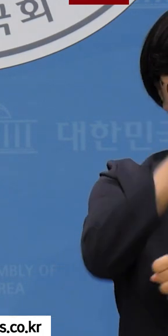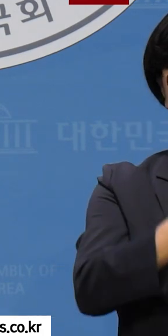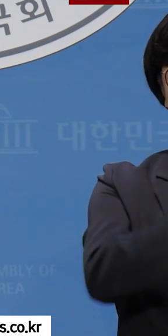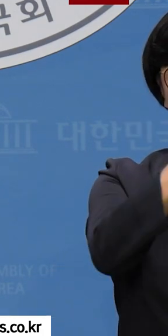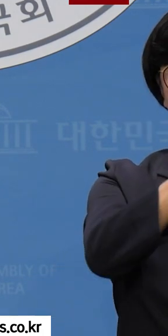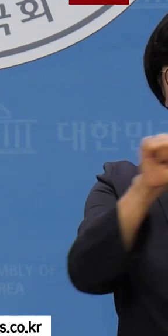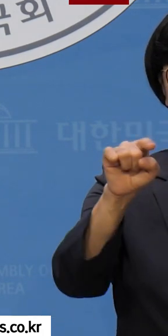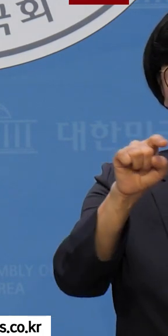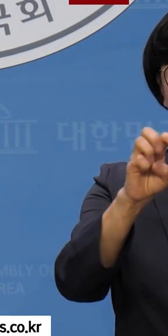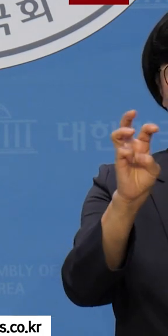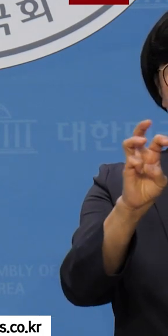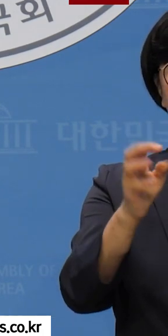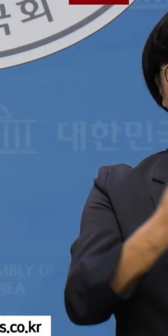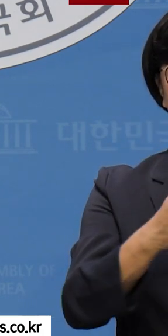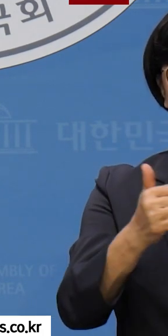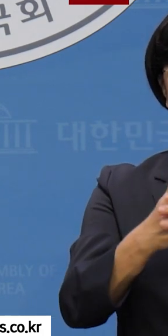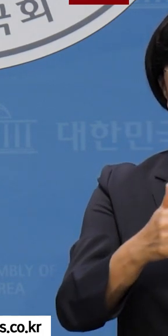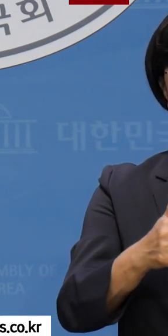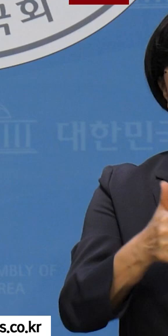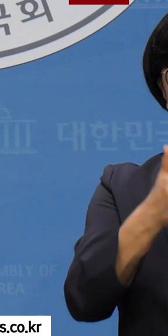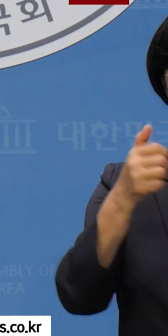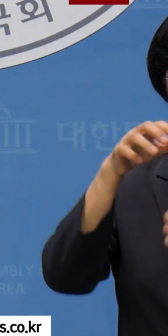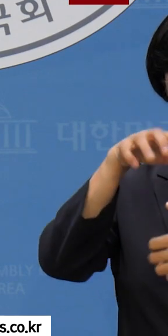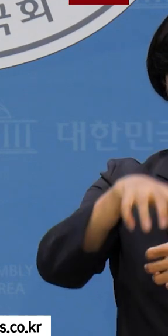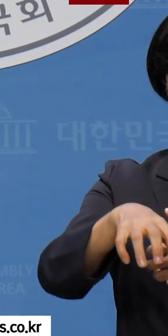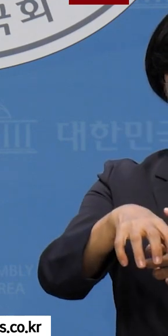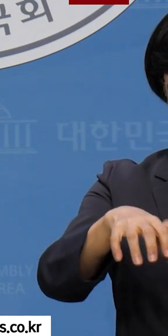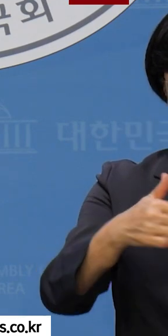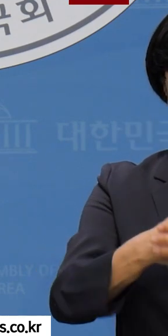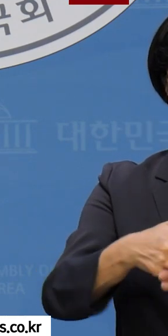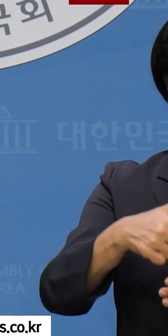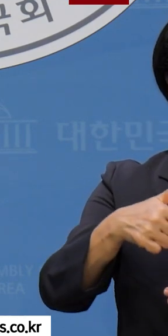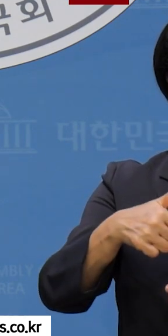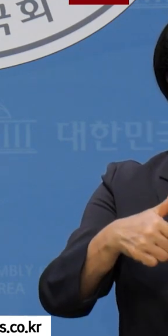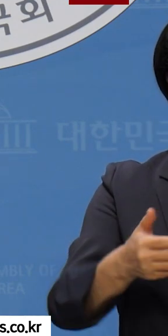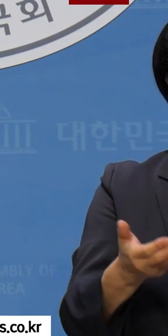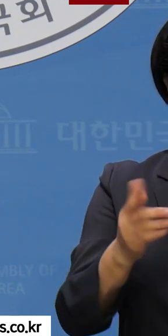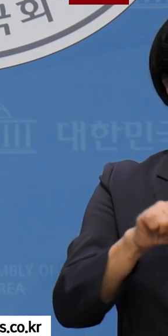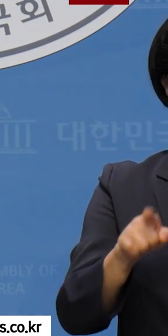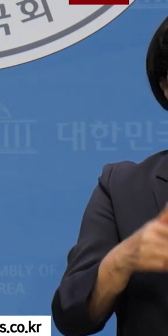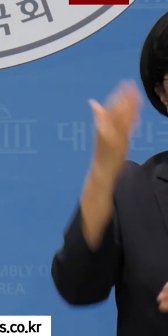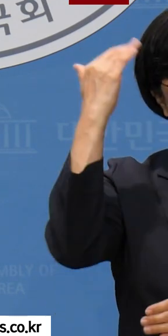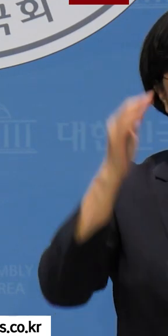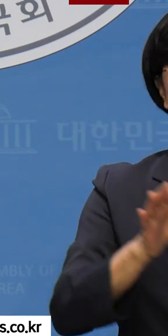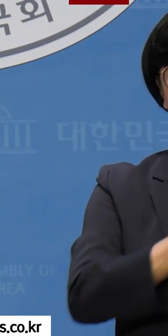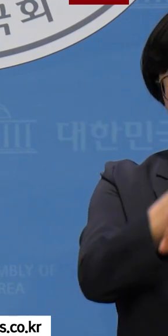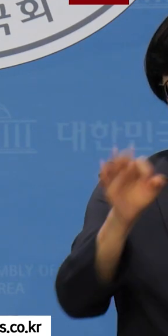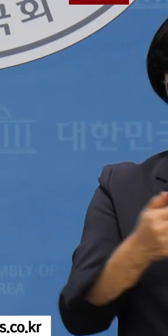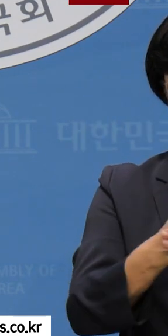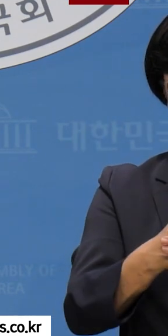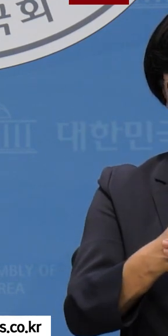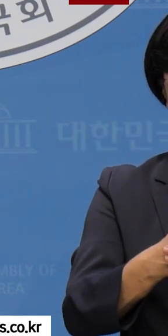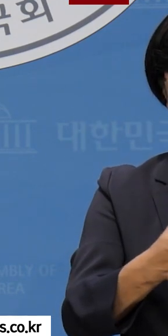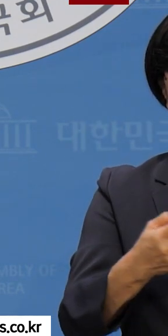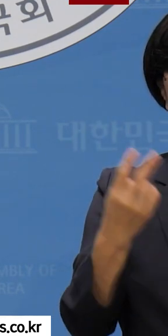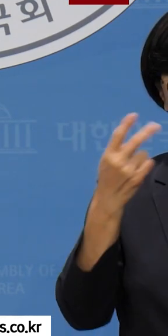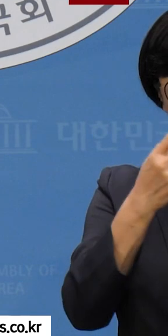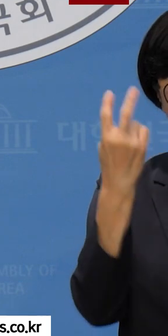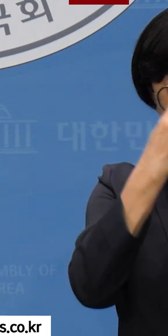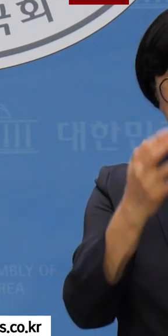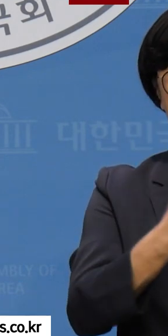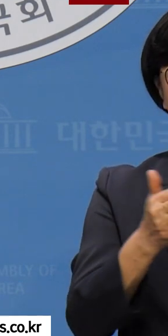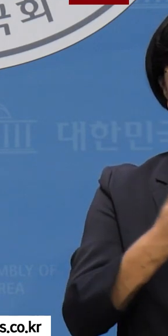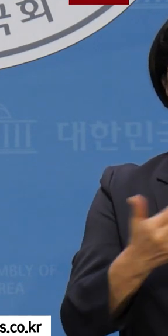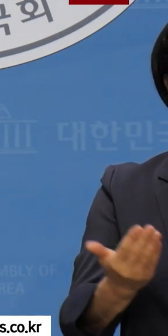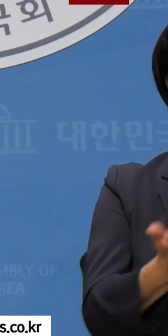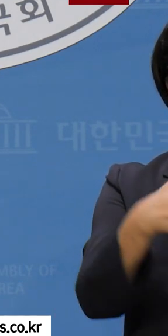9시 30분부터 의원회관 제1소회실에서 저성장에 직면한 한국 경제를 진단하고 성장 동력 확보를